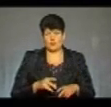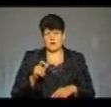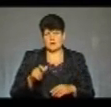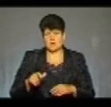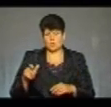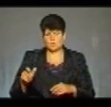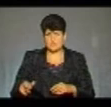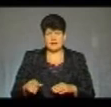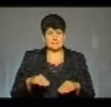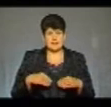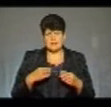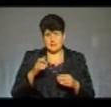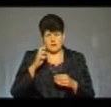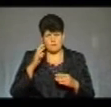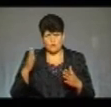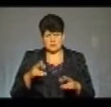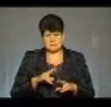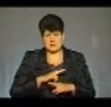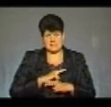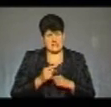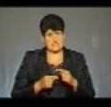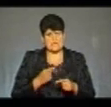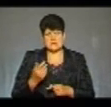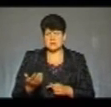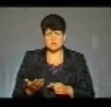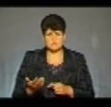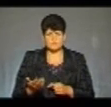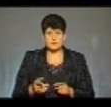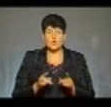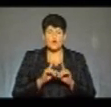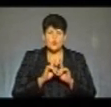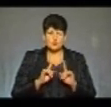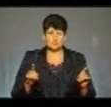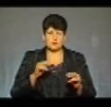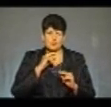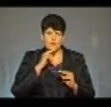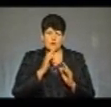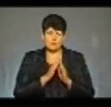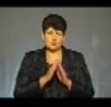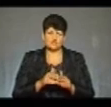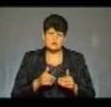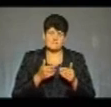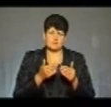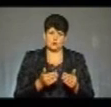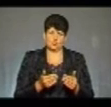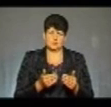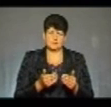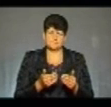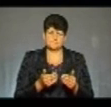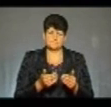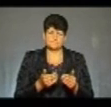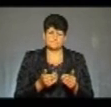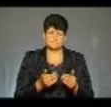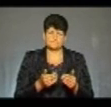і, не дай Бог, якісь смертельні наслідки. Особливу увагу прошу звернути, щоб